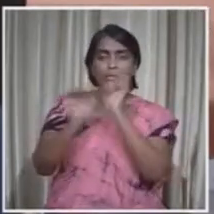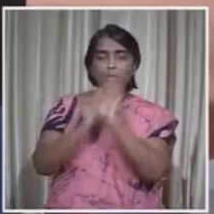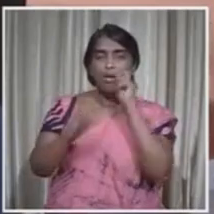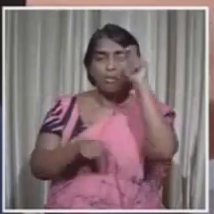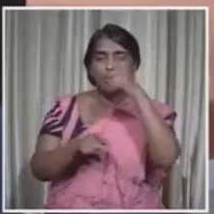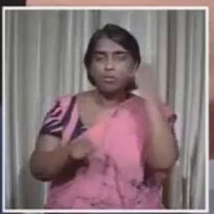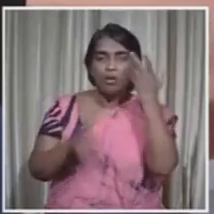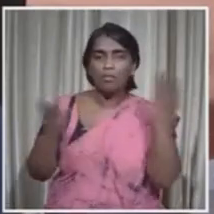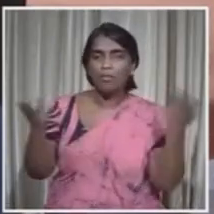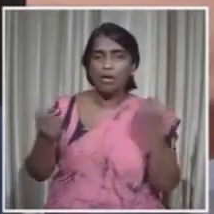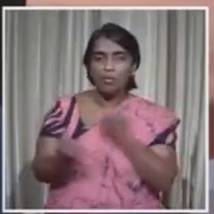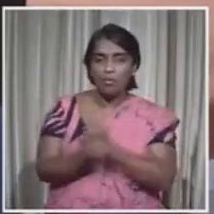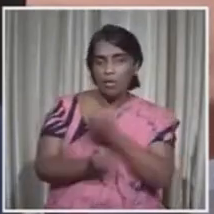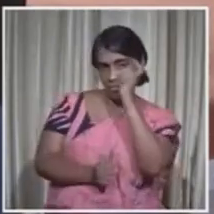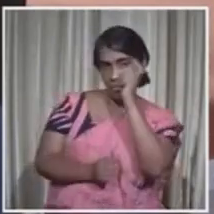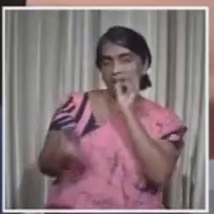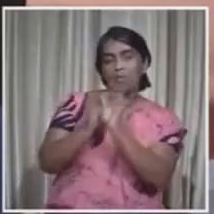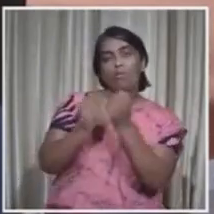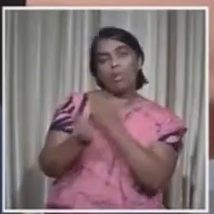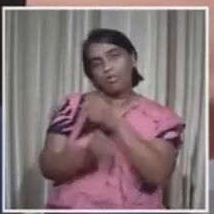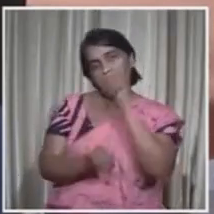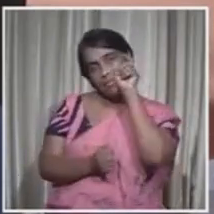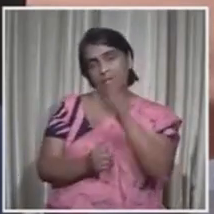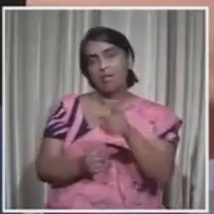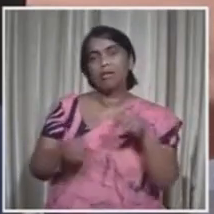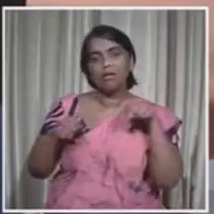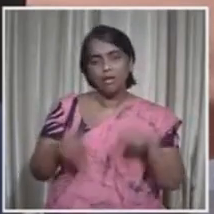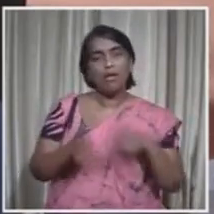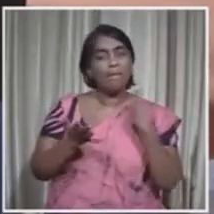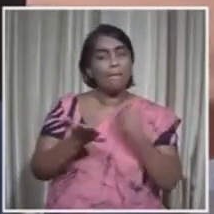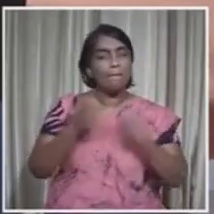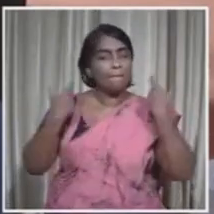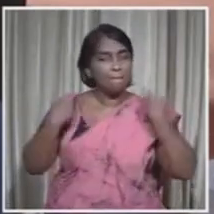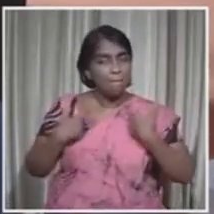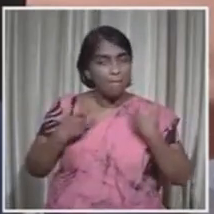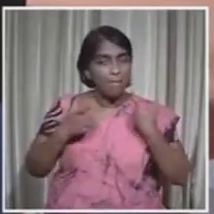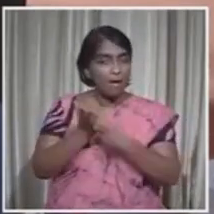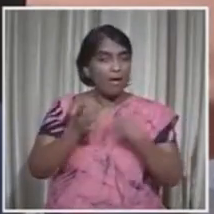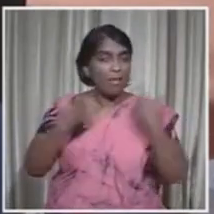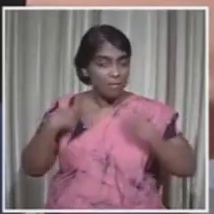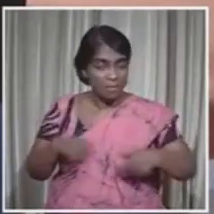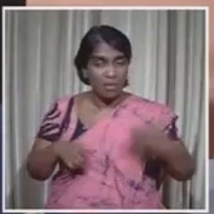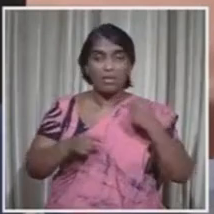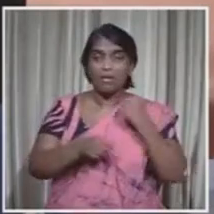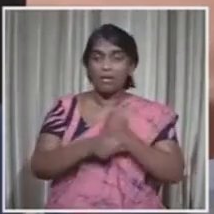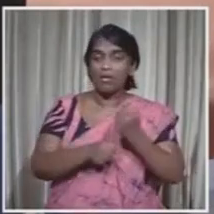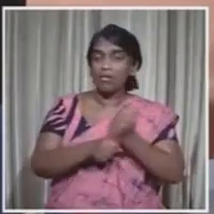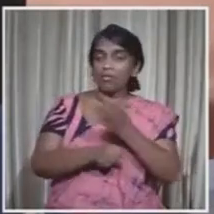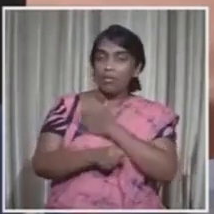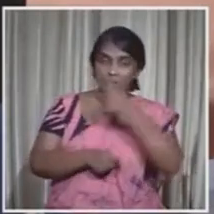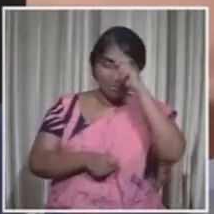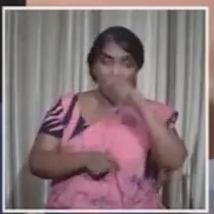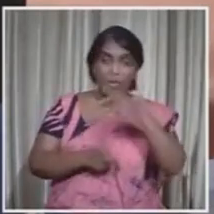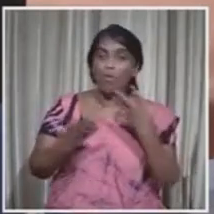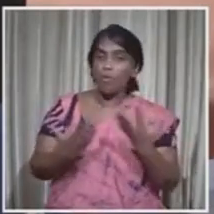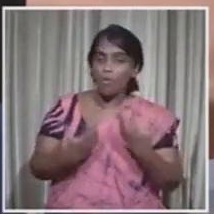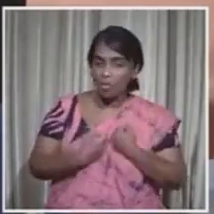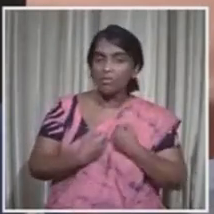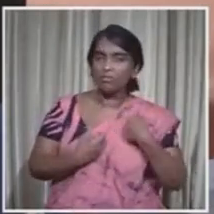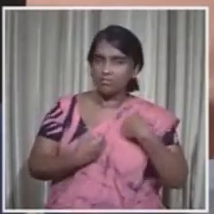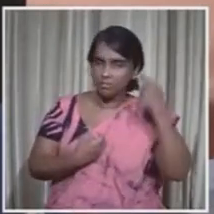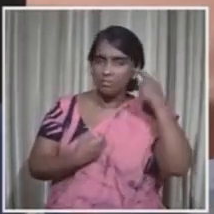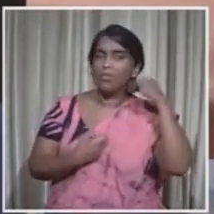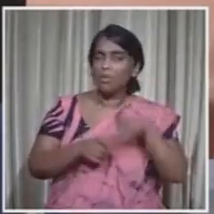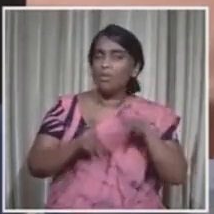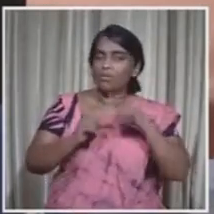බැරි? පොලිසියෙන් බලන් හිටියන ගිනි තියෙනකොට. ඉතින් අද රාජපක්ෂ ආණ්ඩුවට ගෝඨාභය රාජපක්ෂ මහත්තයාට ඕනේ මං හිතන්නේ මෙහෙම